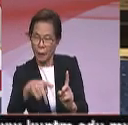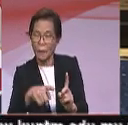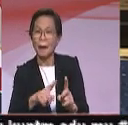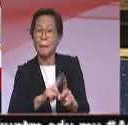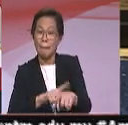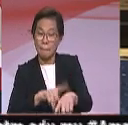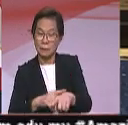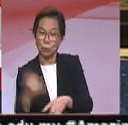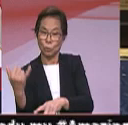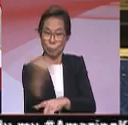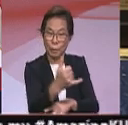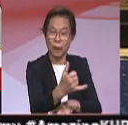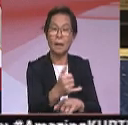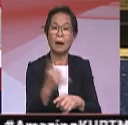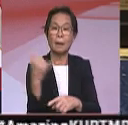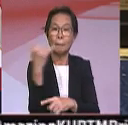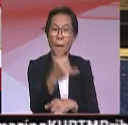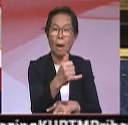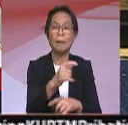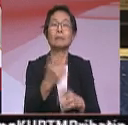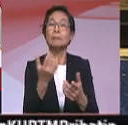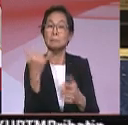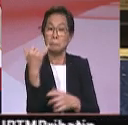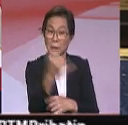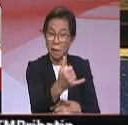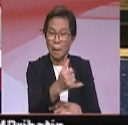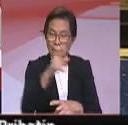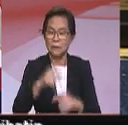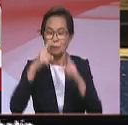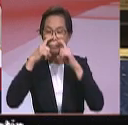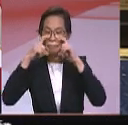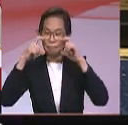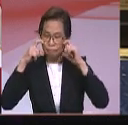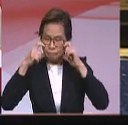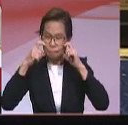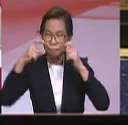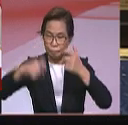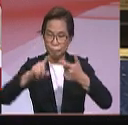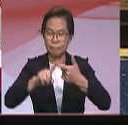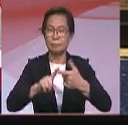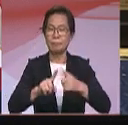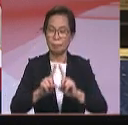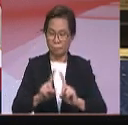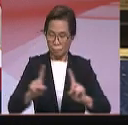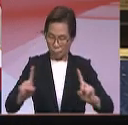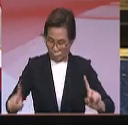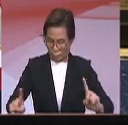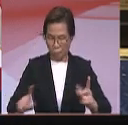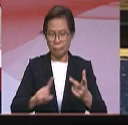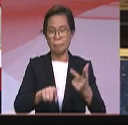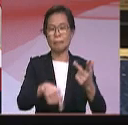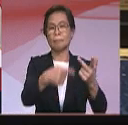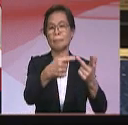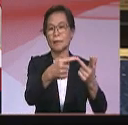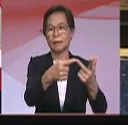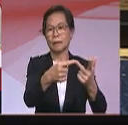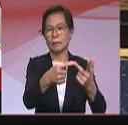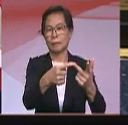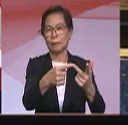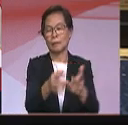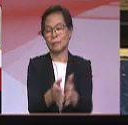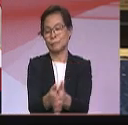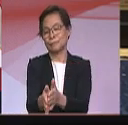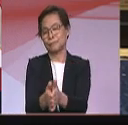di tempat-tempat ini seperti memakai pelitup muka dengan betul, jaga penjarakan fizikal dan